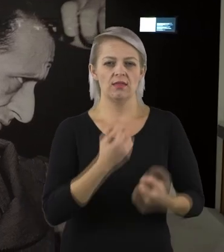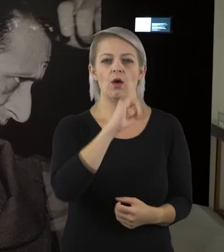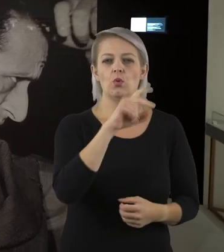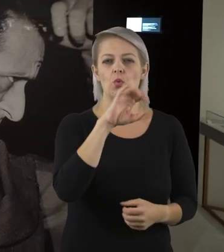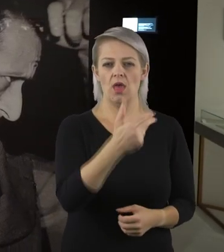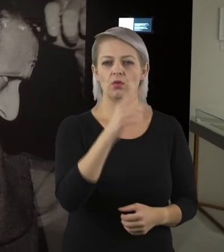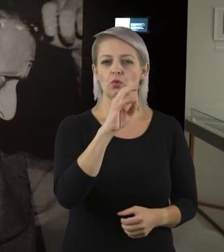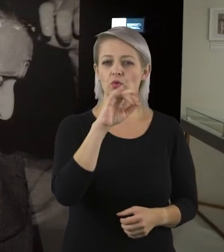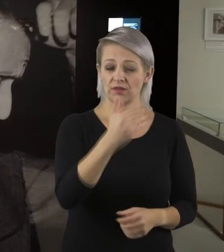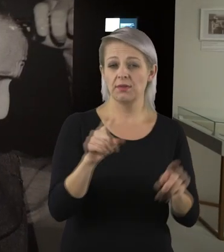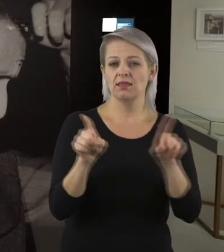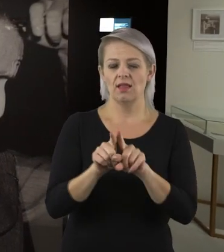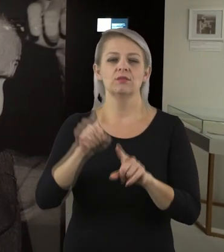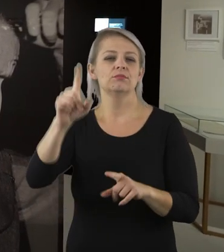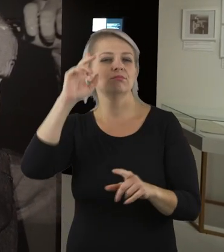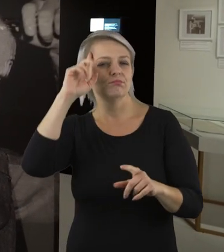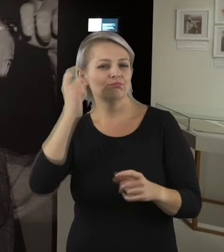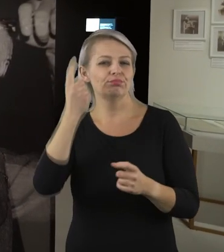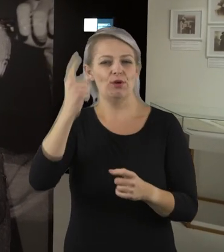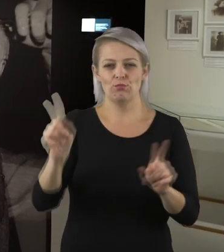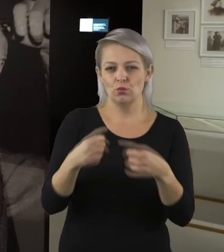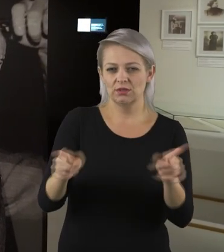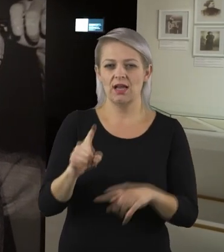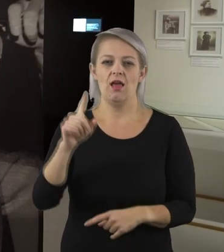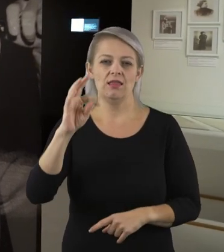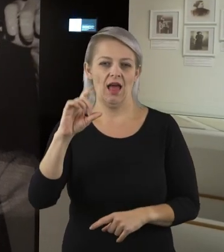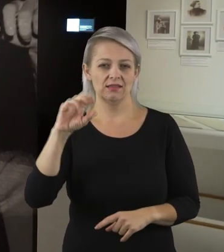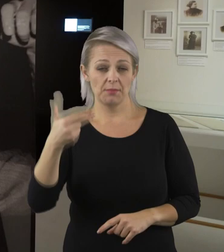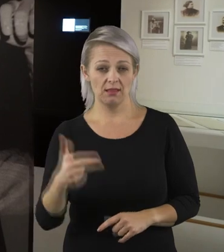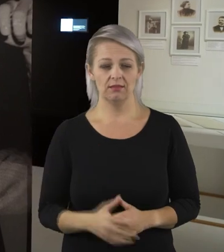Juliana Tuwima i kompozytora Aleksandra Tansmana.